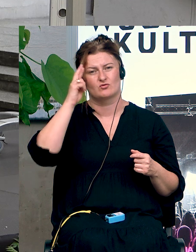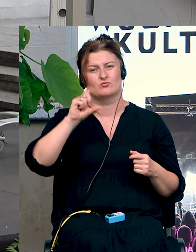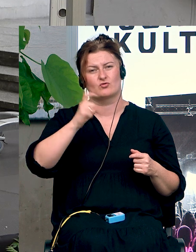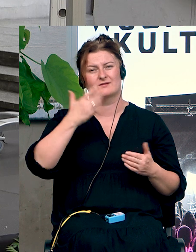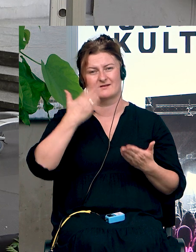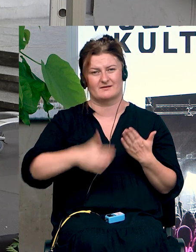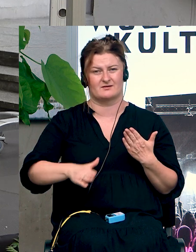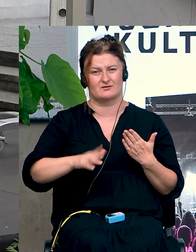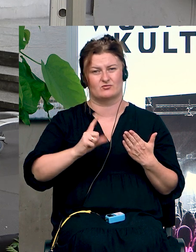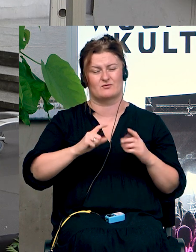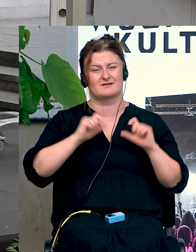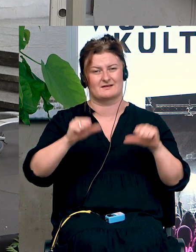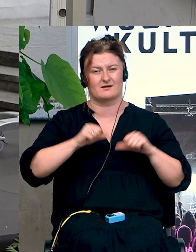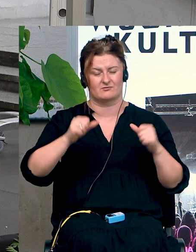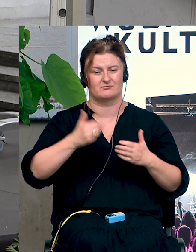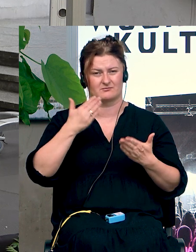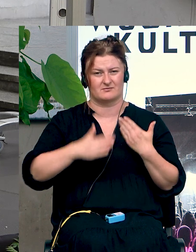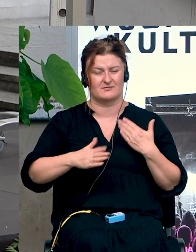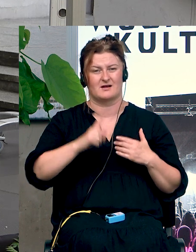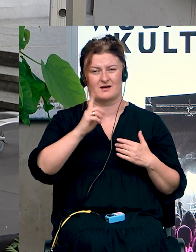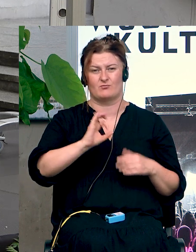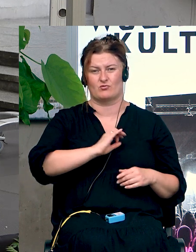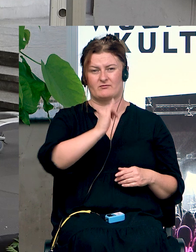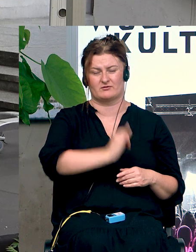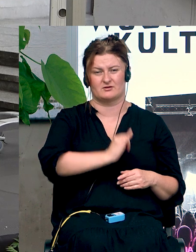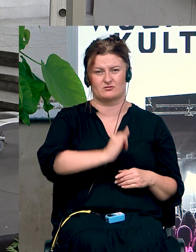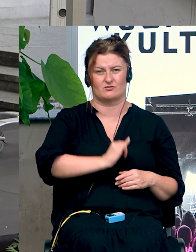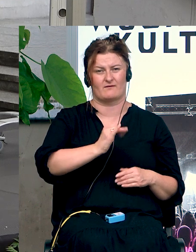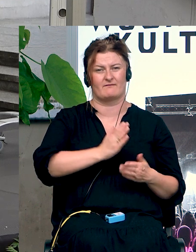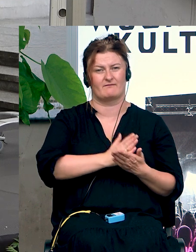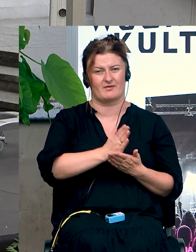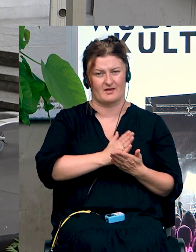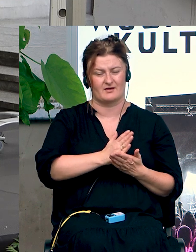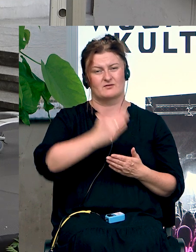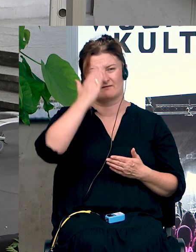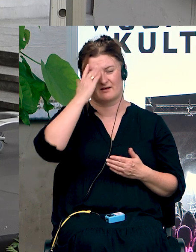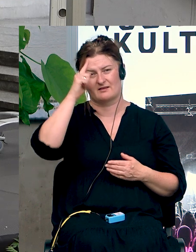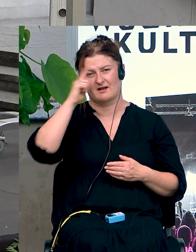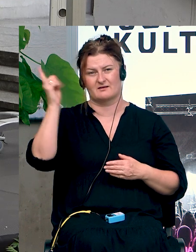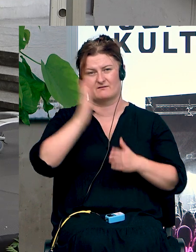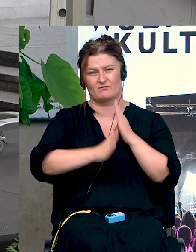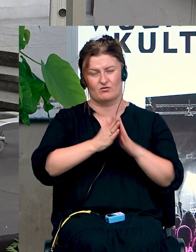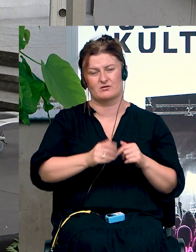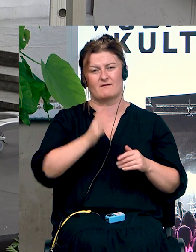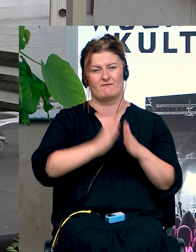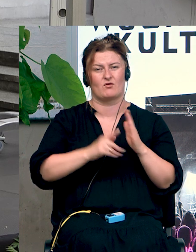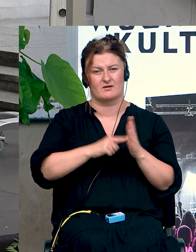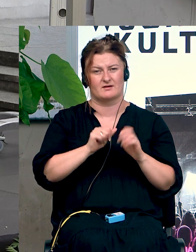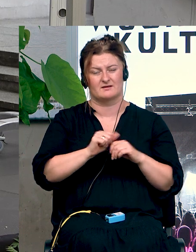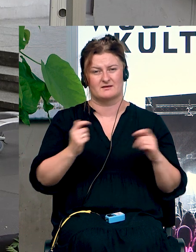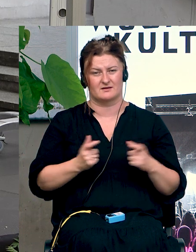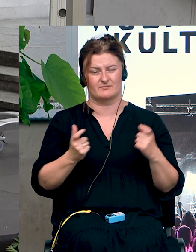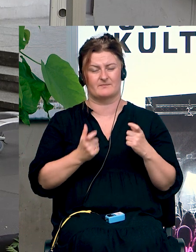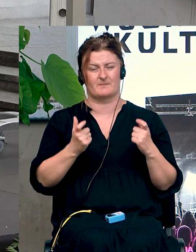Проте моя дитина знає, що тато є на війні, що війна – це є небезпечно. Але у неї в уявленні, вона